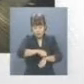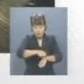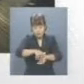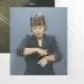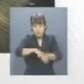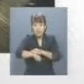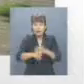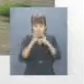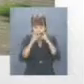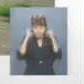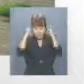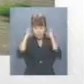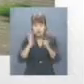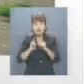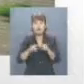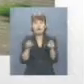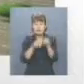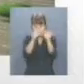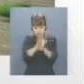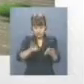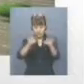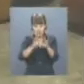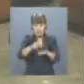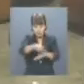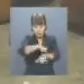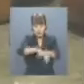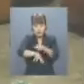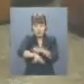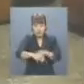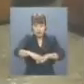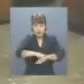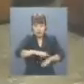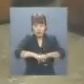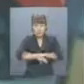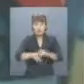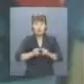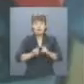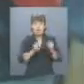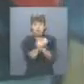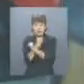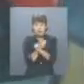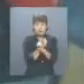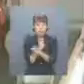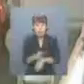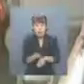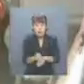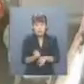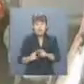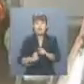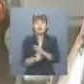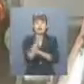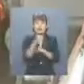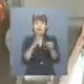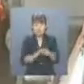ากปิดจมูกในการทำงานค่ะรวมไปถึงการใส่ถุงมือยางและรองเท้าบูทนั้นจะเป็นการช่วยป้องกันการติดเชื้อโรคเชื้อราและก็ป้องกันการสัมผัสกับสารเค